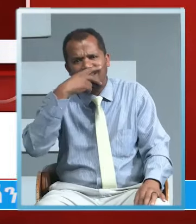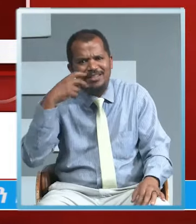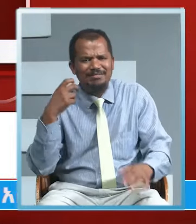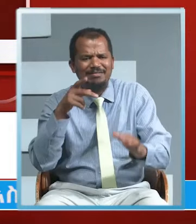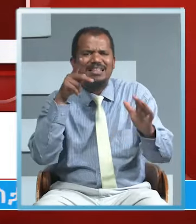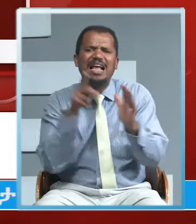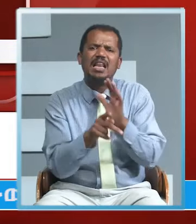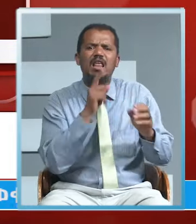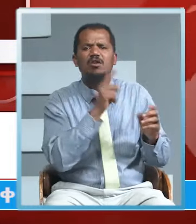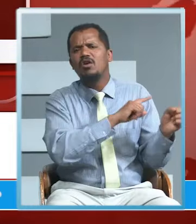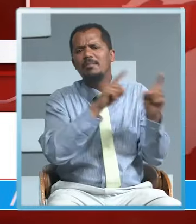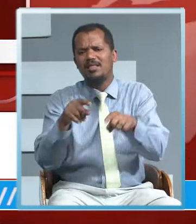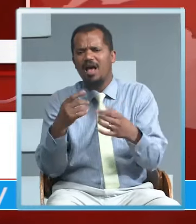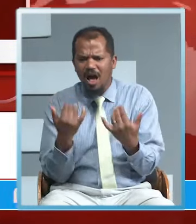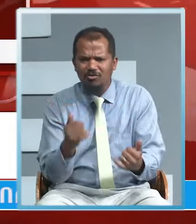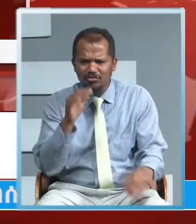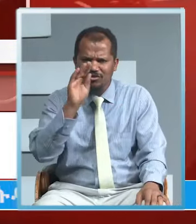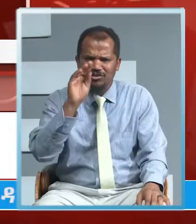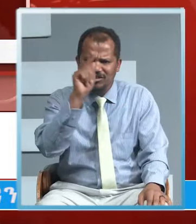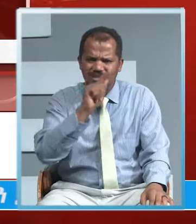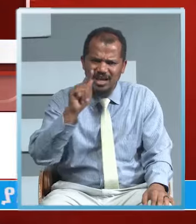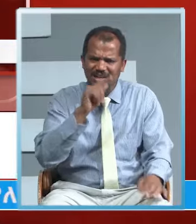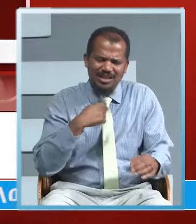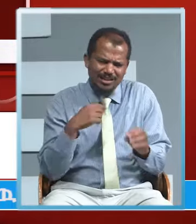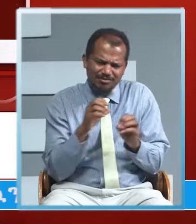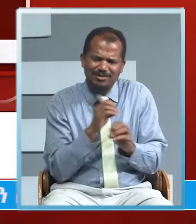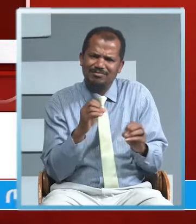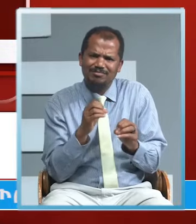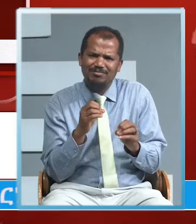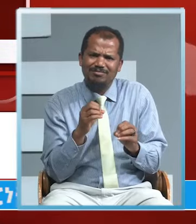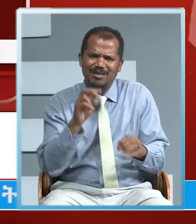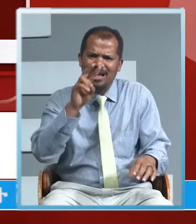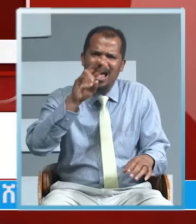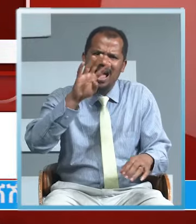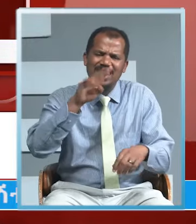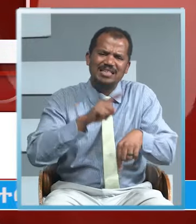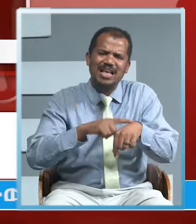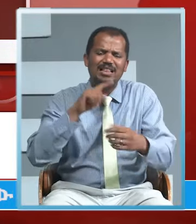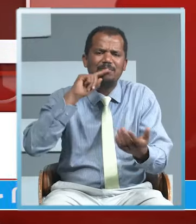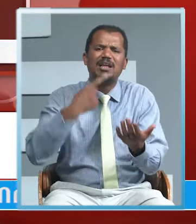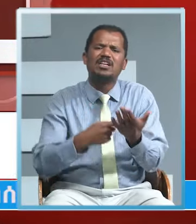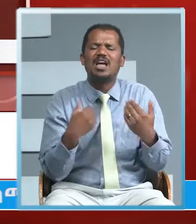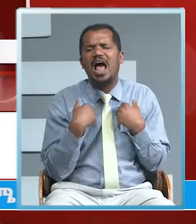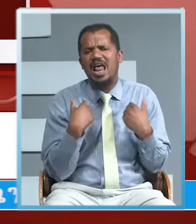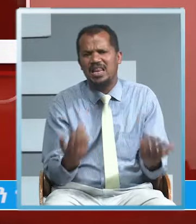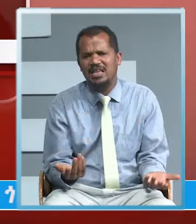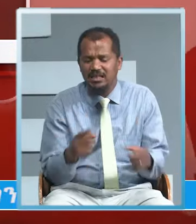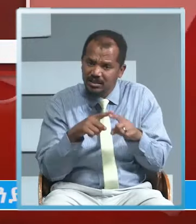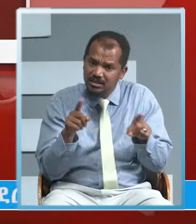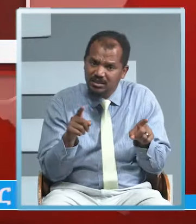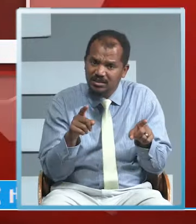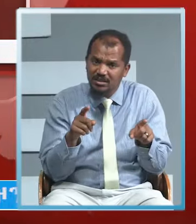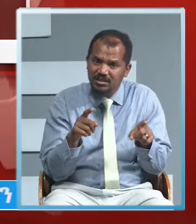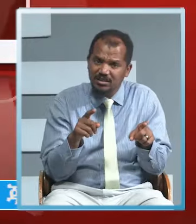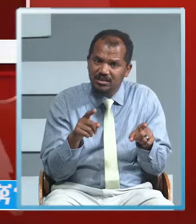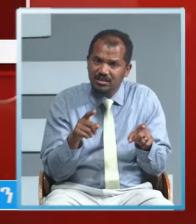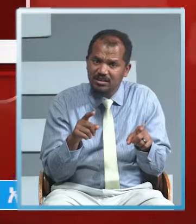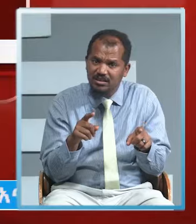ተገለን የመጣንበት ቀይ ጭራሽ ከሸኔ ምንም ነገር አልጸዳም። ምንም እኛ እናቃለን፣ 24 ሰዓት መረጃ አለን ሲጀመር ማለት ነው። እኛ ግን